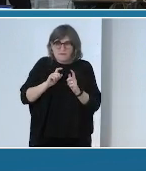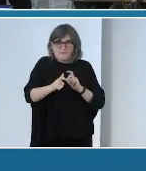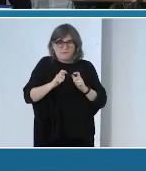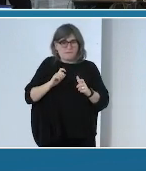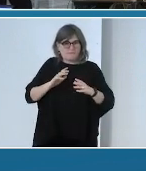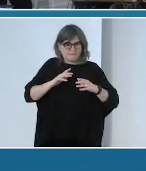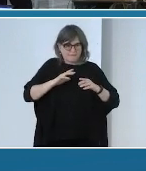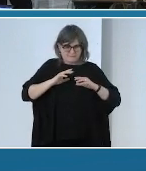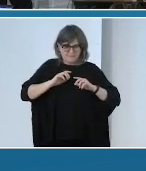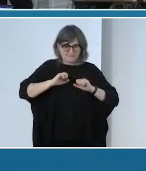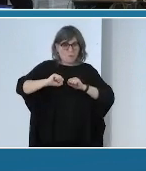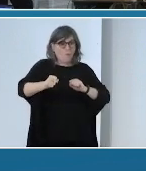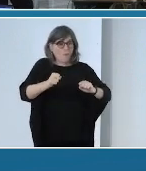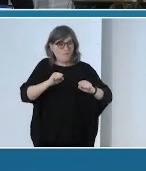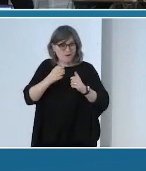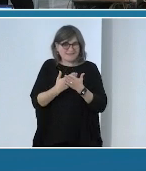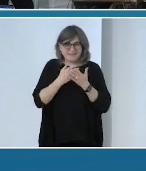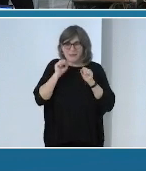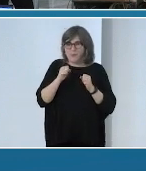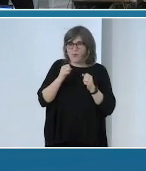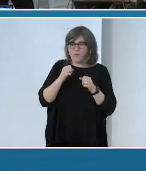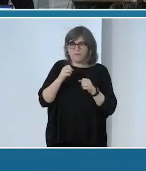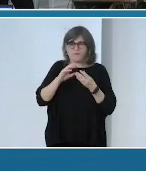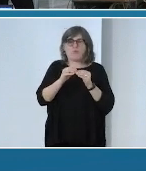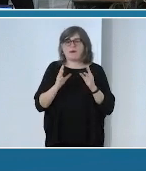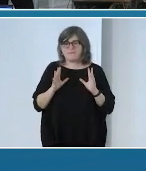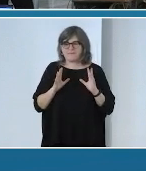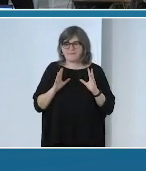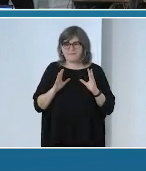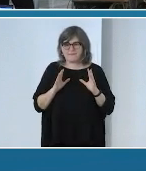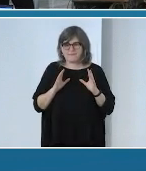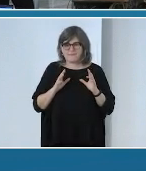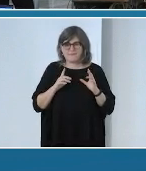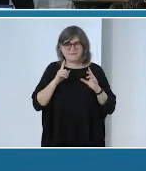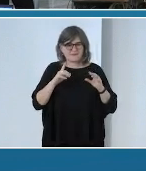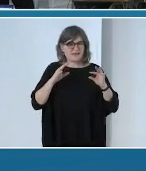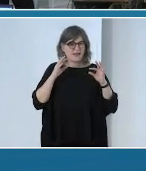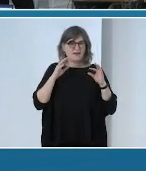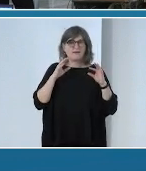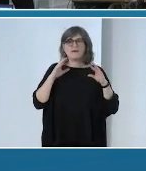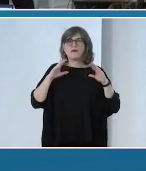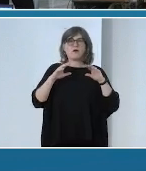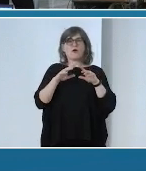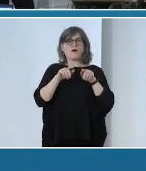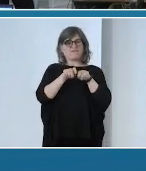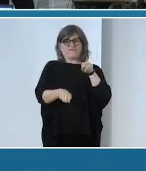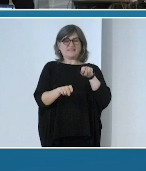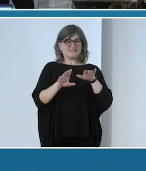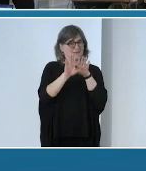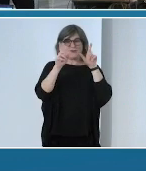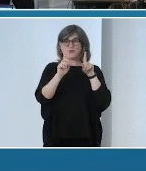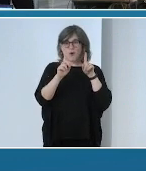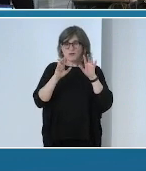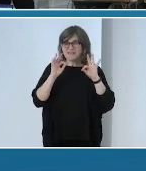imaginer que là, on parle d'espace, mais on parle d'espace en mouvement tout le temps. C'est toujours ça. Hein. Les